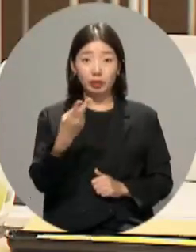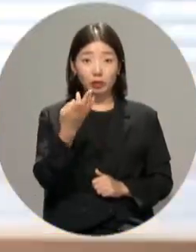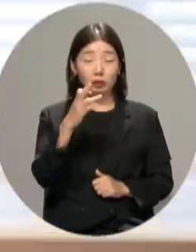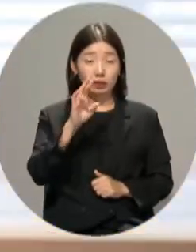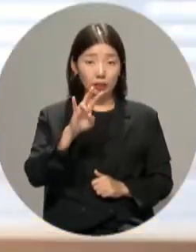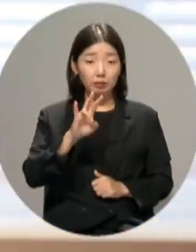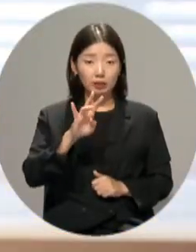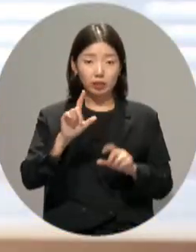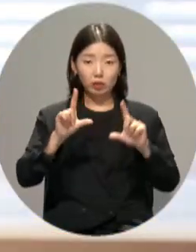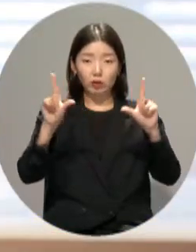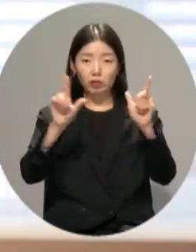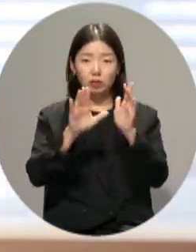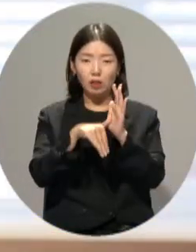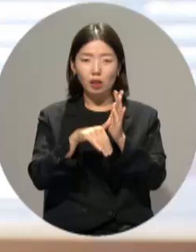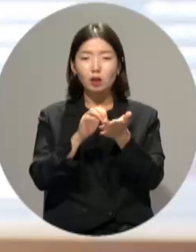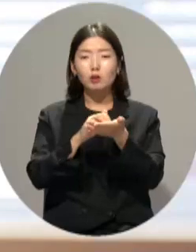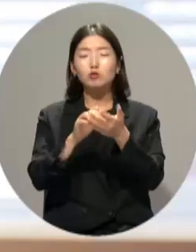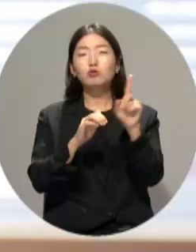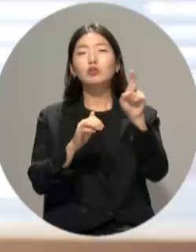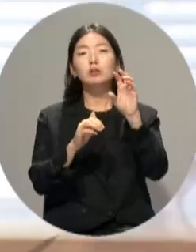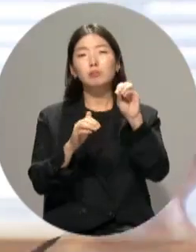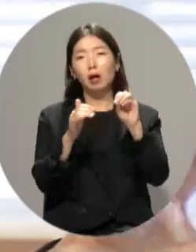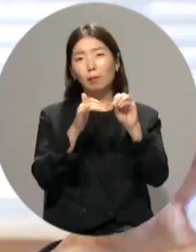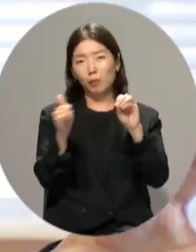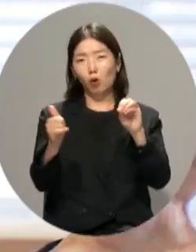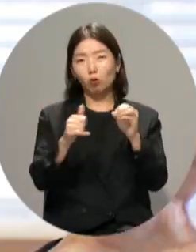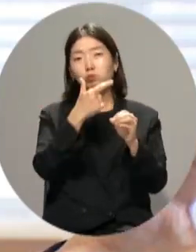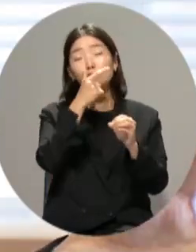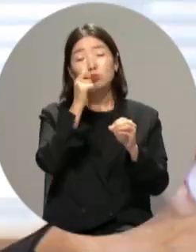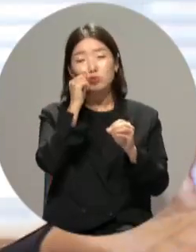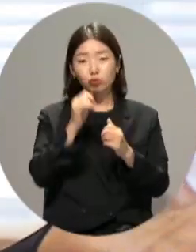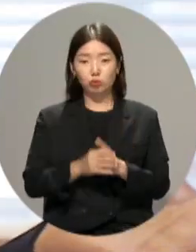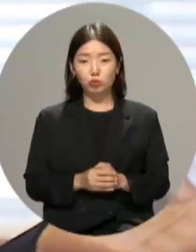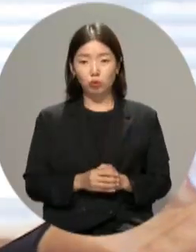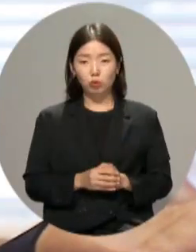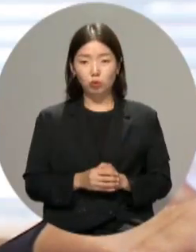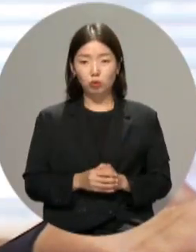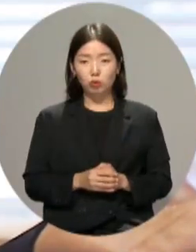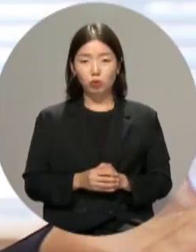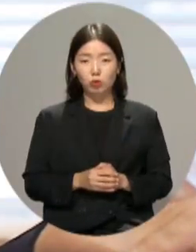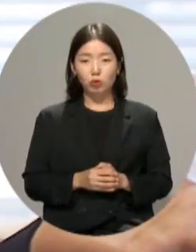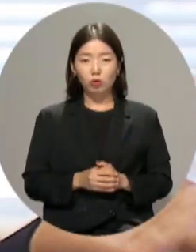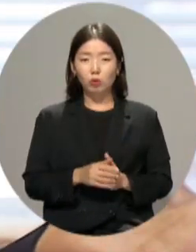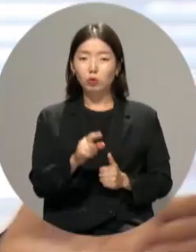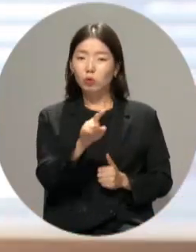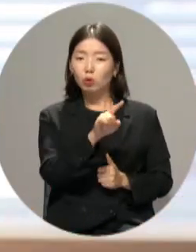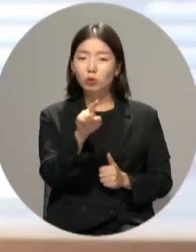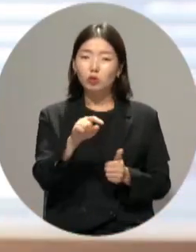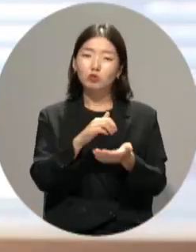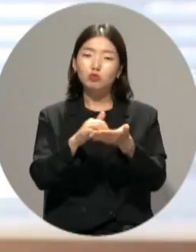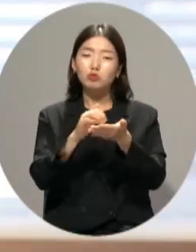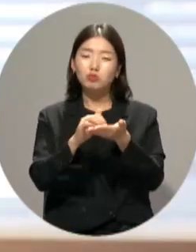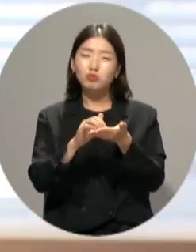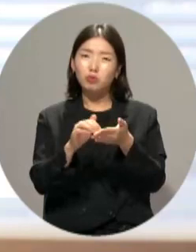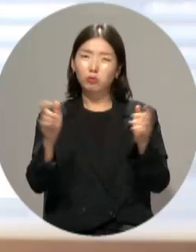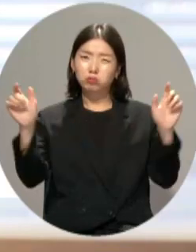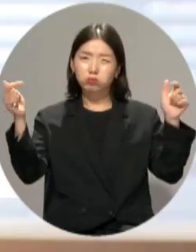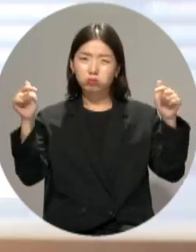2024년은 입학 차원이 10만 명이 부족하거든요. 적어도 수십 개가 아우성이 될